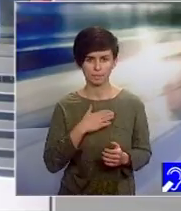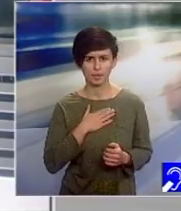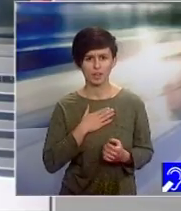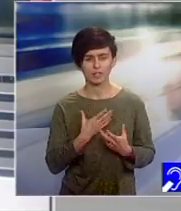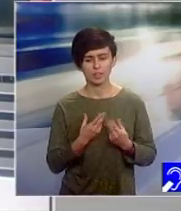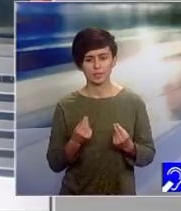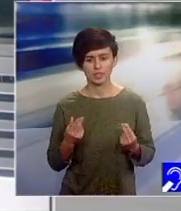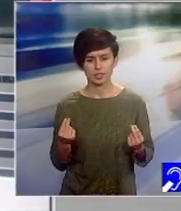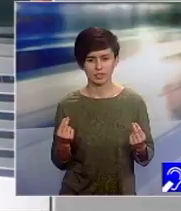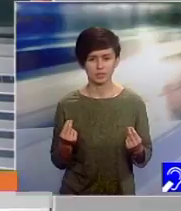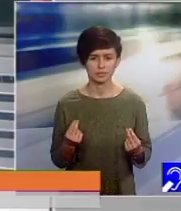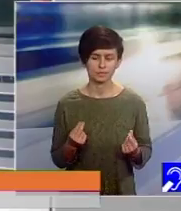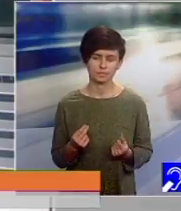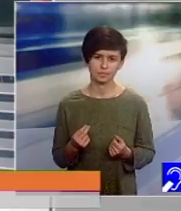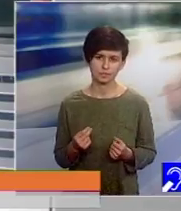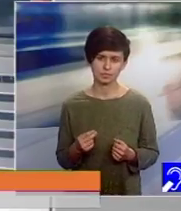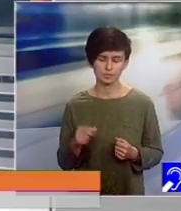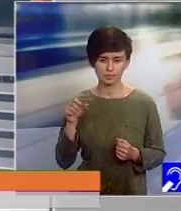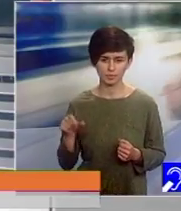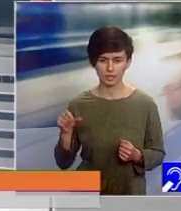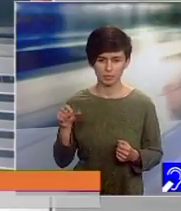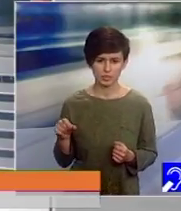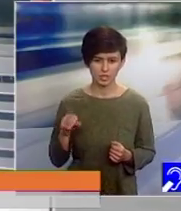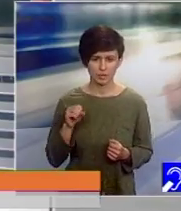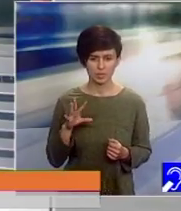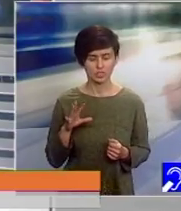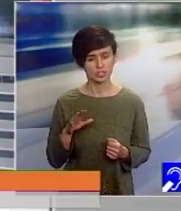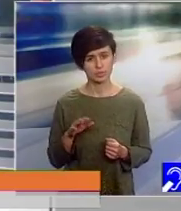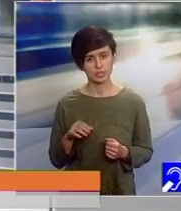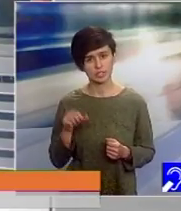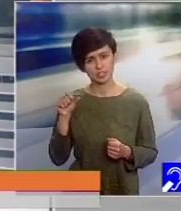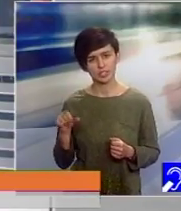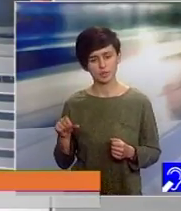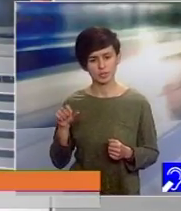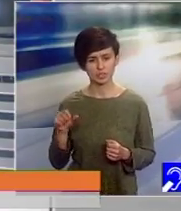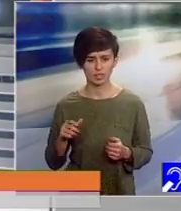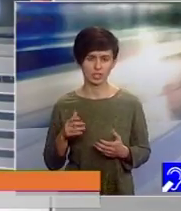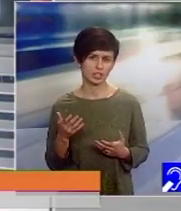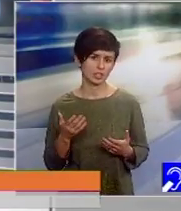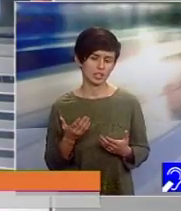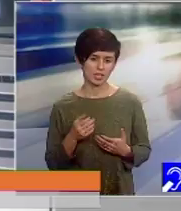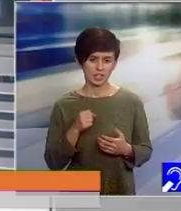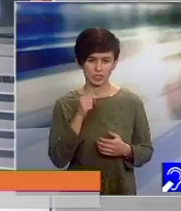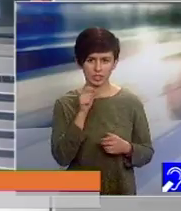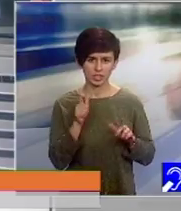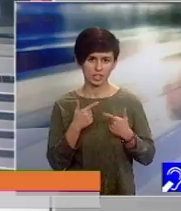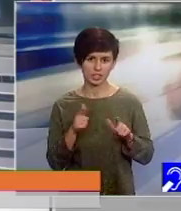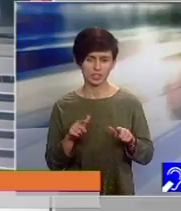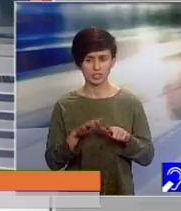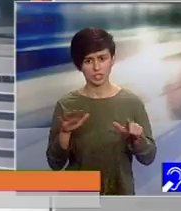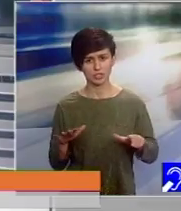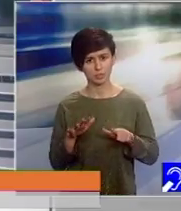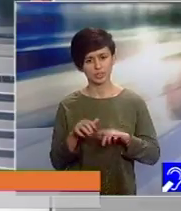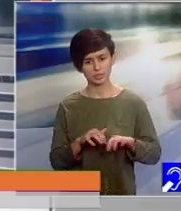mulți, nu mai puțin de 15 cântăreți, cred că și 7 pianiști, deci e destul de